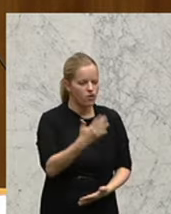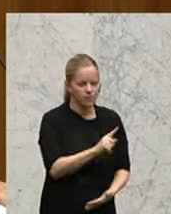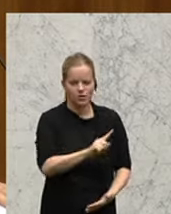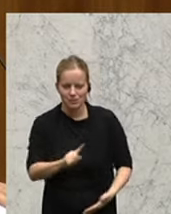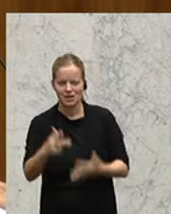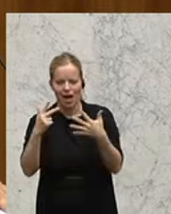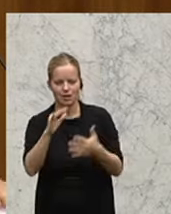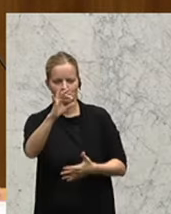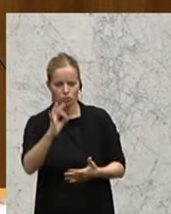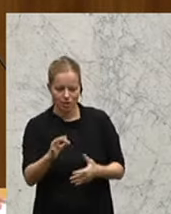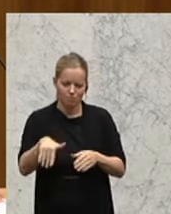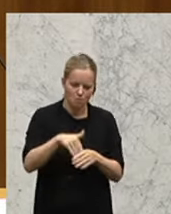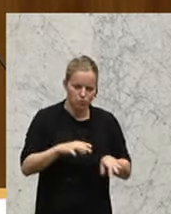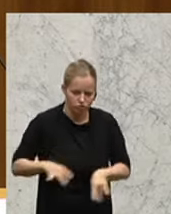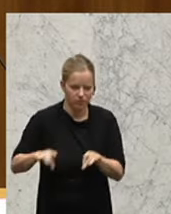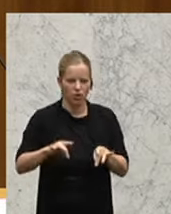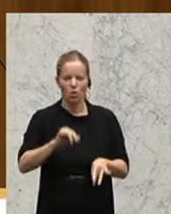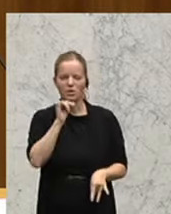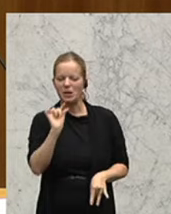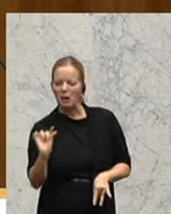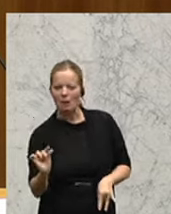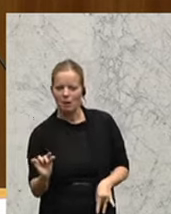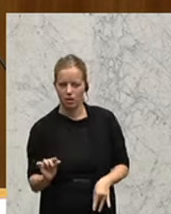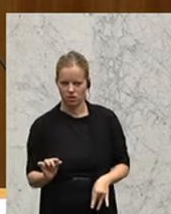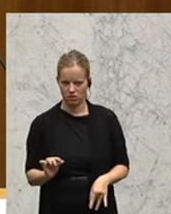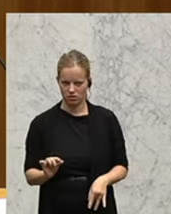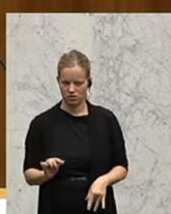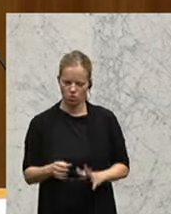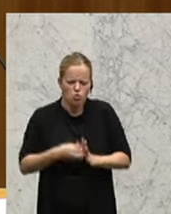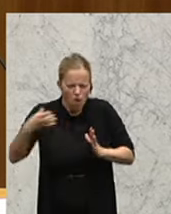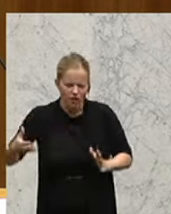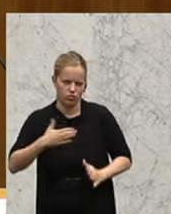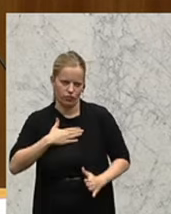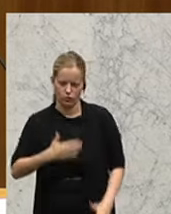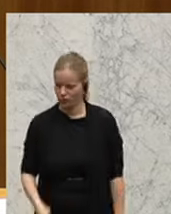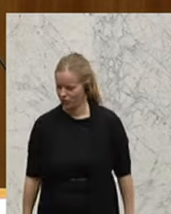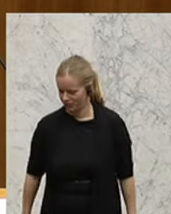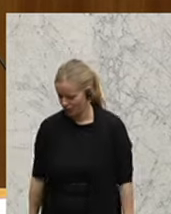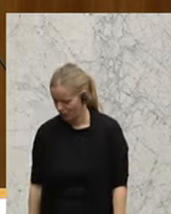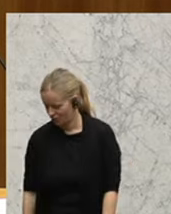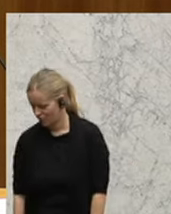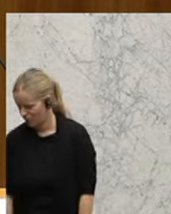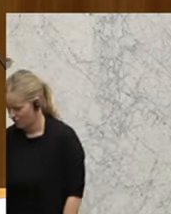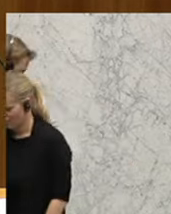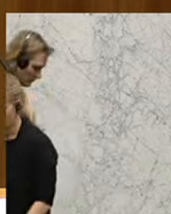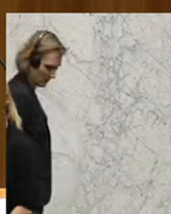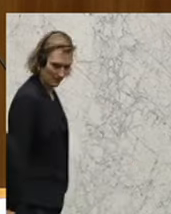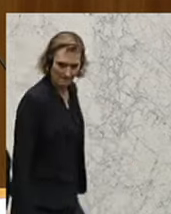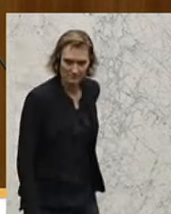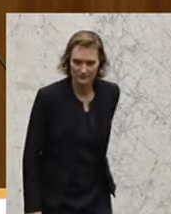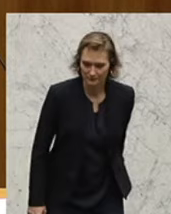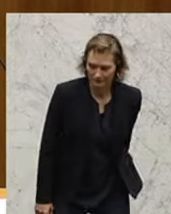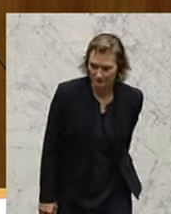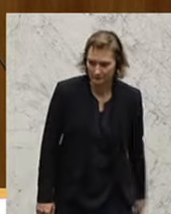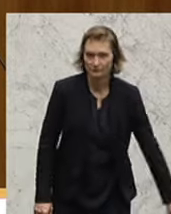80% Beschäftigung und keine lächerlichen Mini-Ausmaße und sie dauert zu lang. Probezeit. In Deutschland können Sie die Probezeit mit